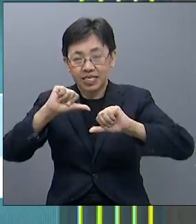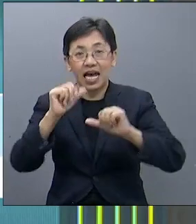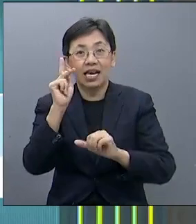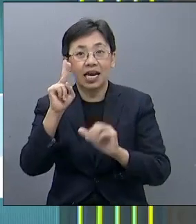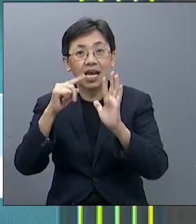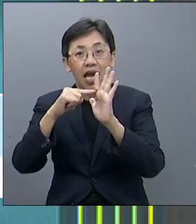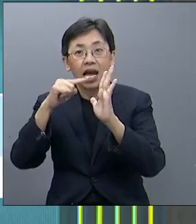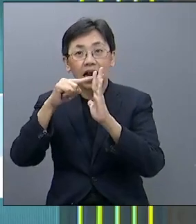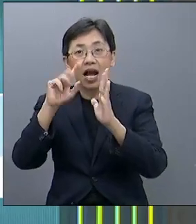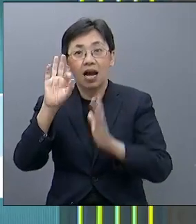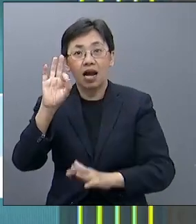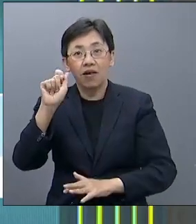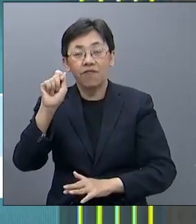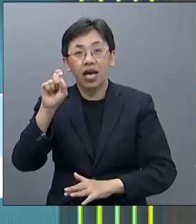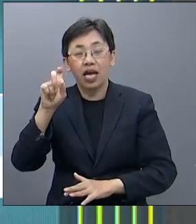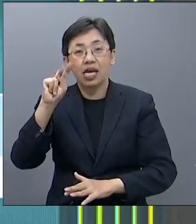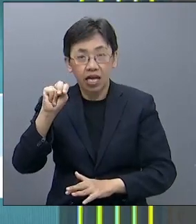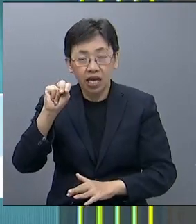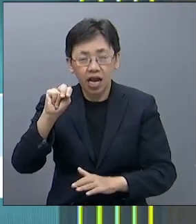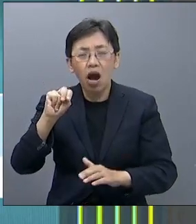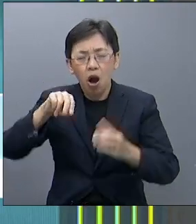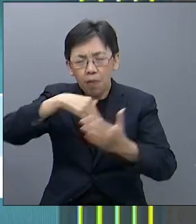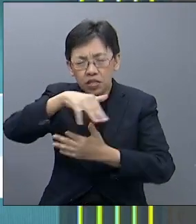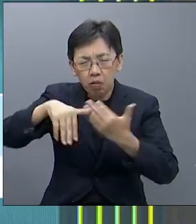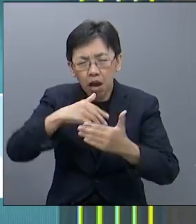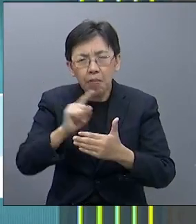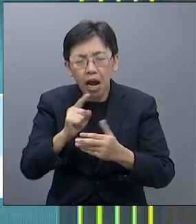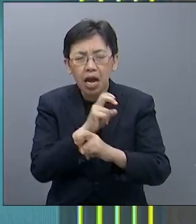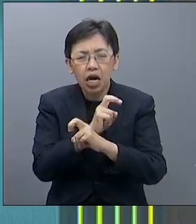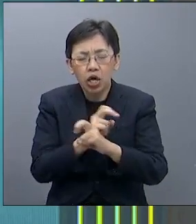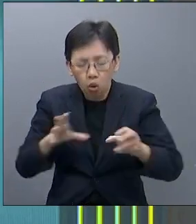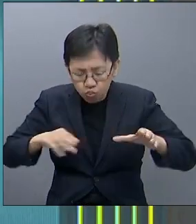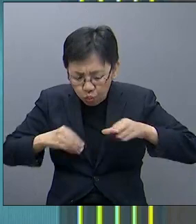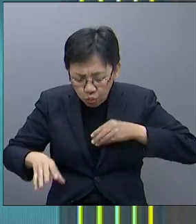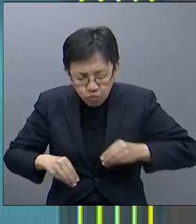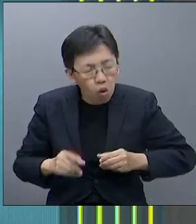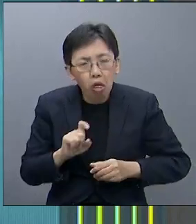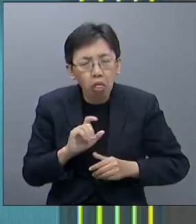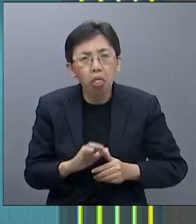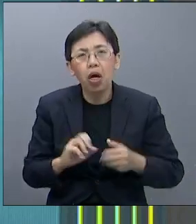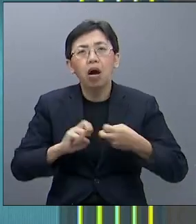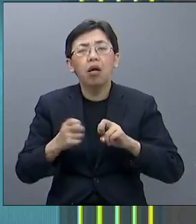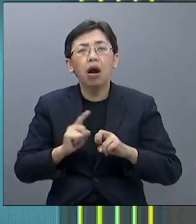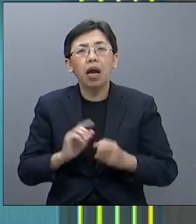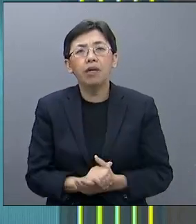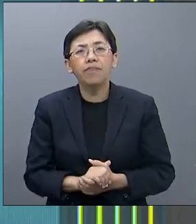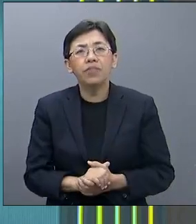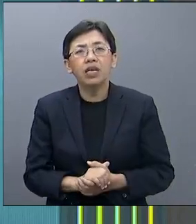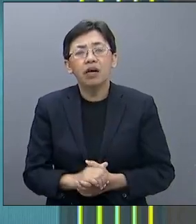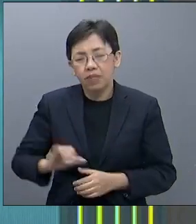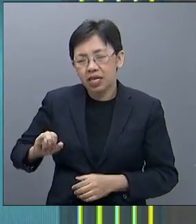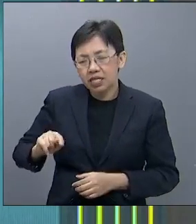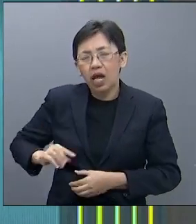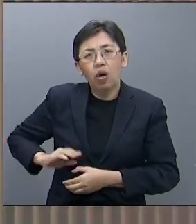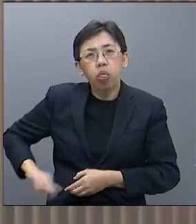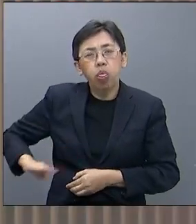อีนเนี่ยมันก็จะส่งผลให้พวกยับยั้งพวกแคลเซียมเข้าไปในลำไส้แล้วก็เพิ่มการขับทางแคลเซียมออกทางไตด้วย